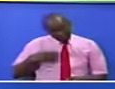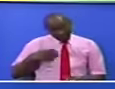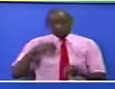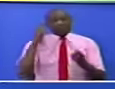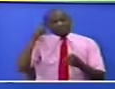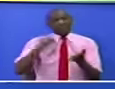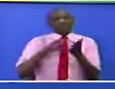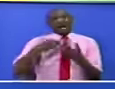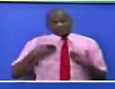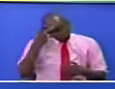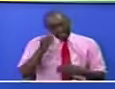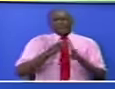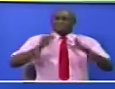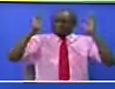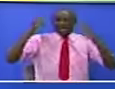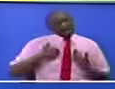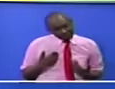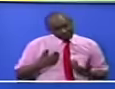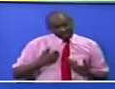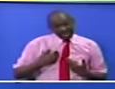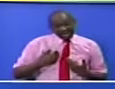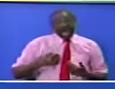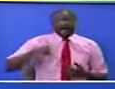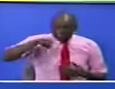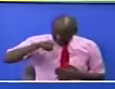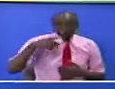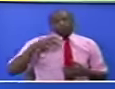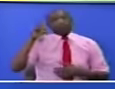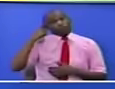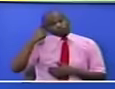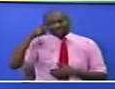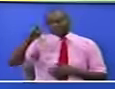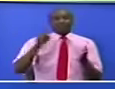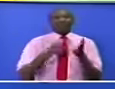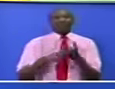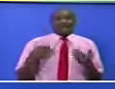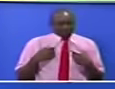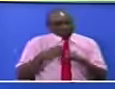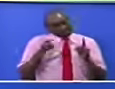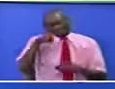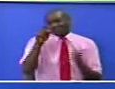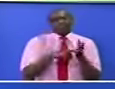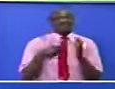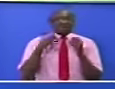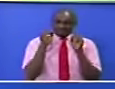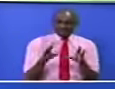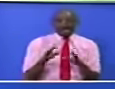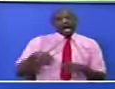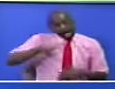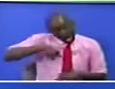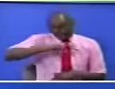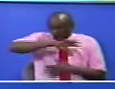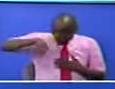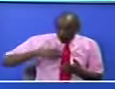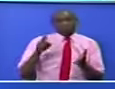wamekosea kwa sababu ako na jina kubwa. Sasa yeye ndiye alionekana kama ametukosea. Lakini hakuwa ametukosea. Tulikuwa tumekosana